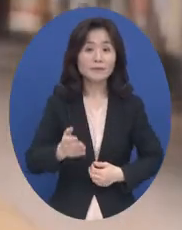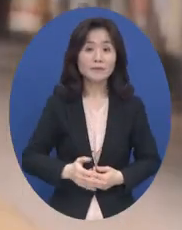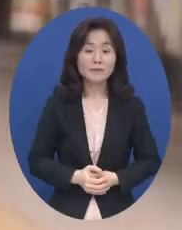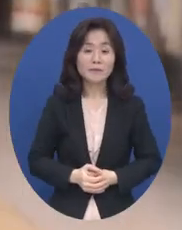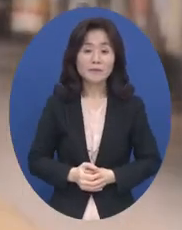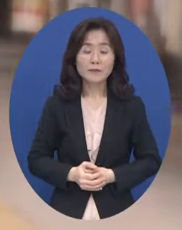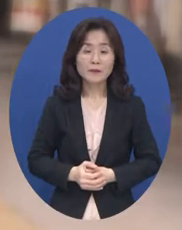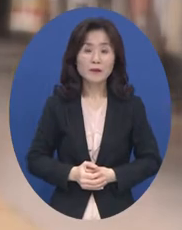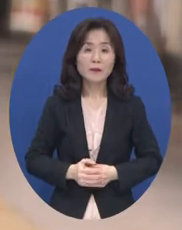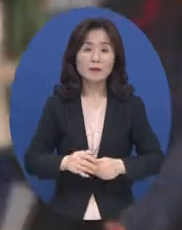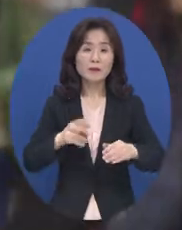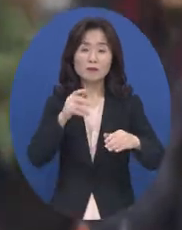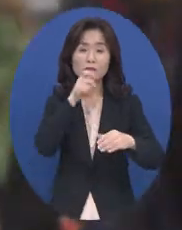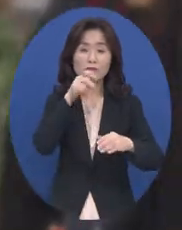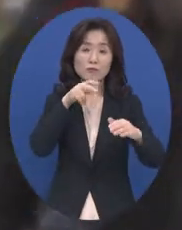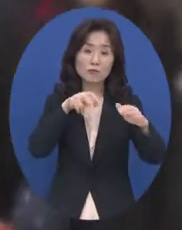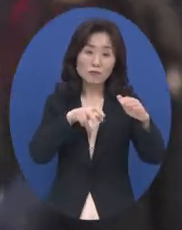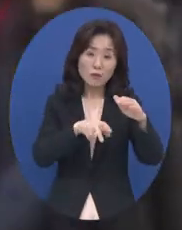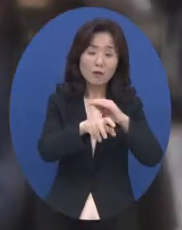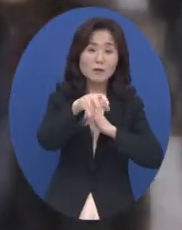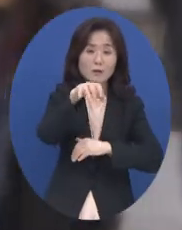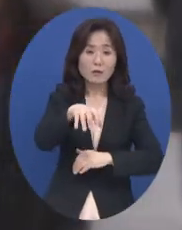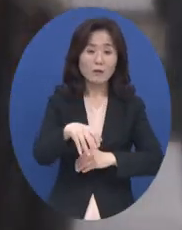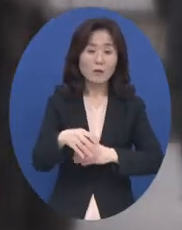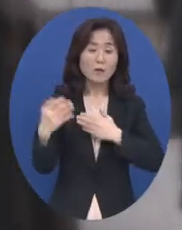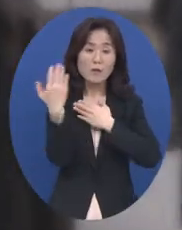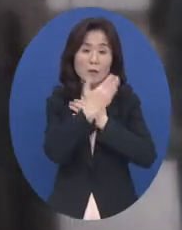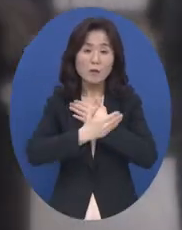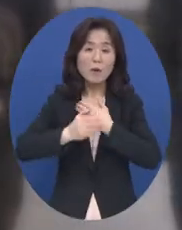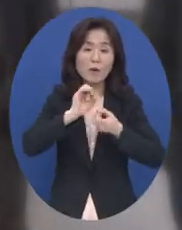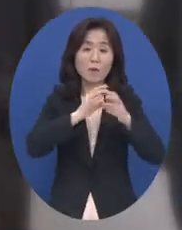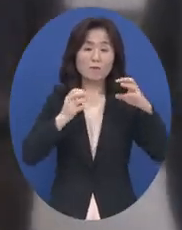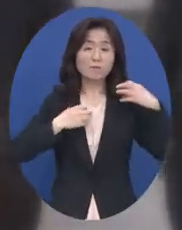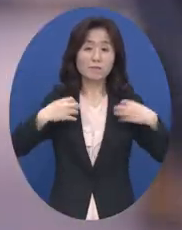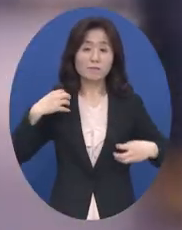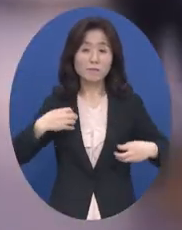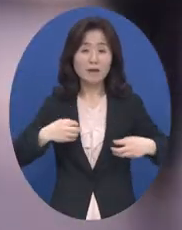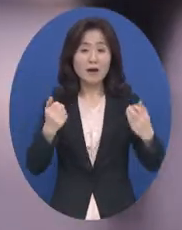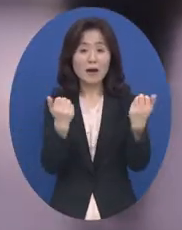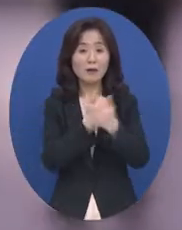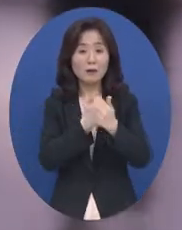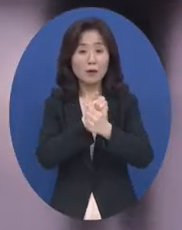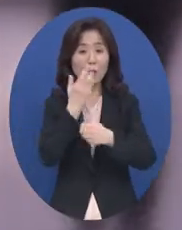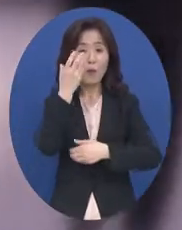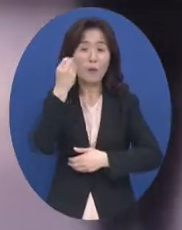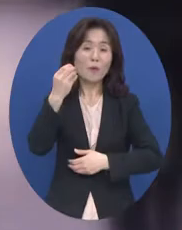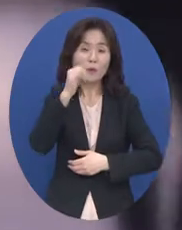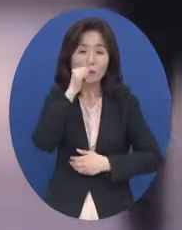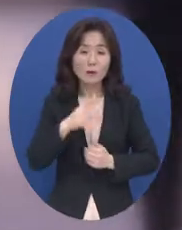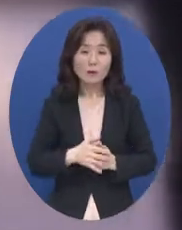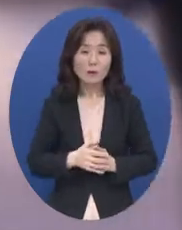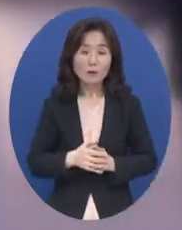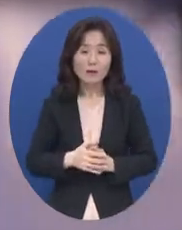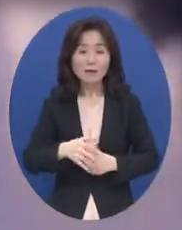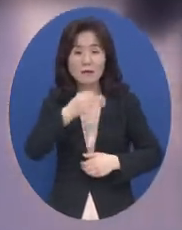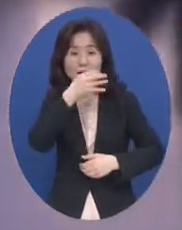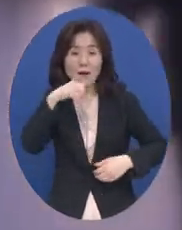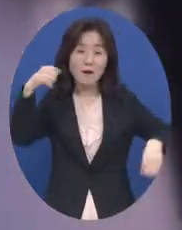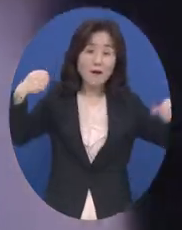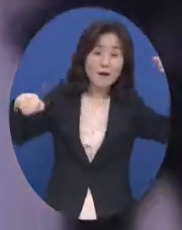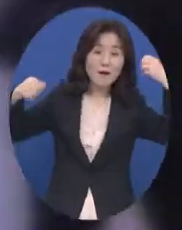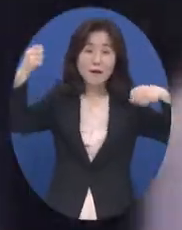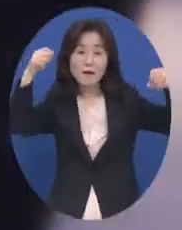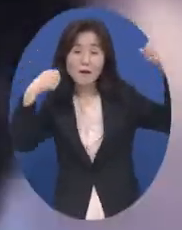승객들로 붐비는 수원역. 온몸을 꽃으로 장식한 일명 꽃 아저씨가 눈길을 끕니다. 신나는 음악에